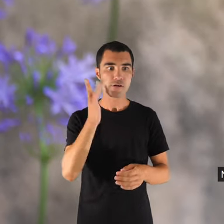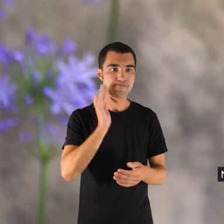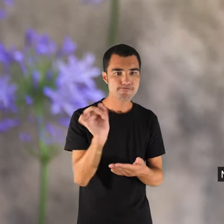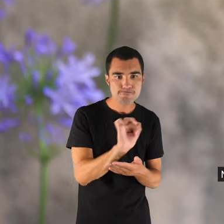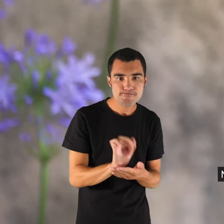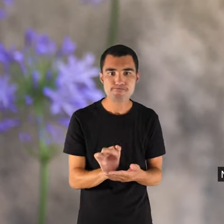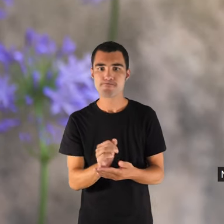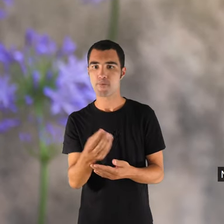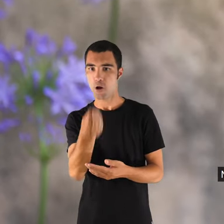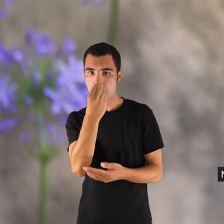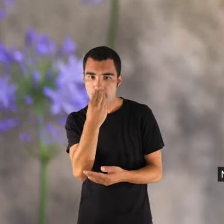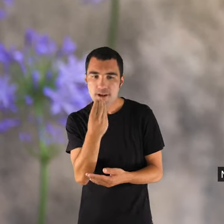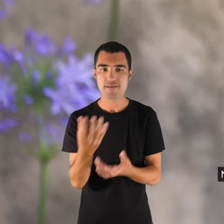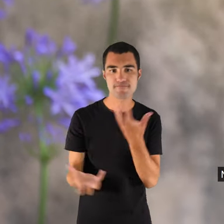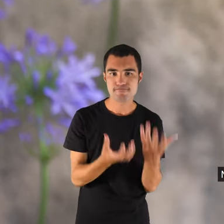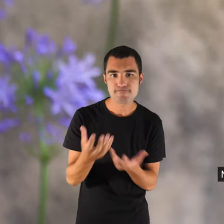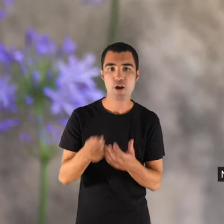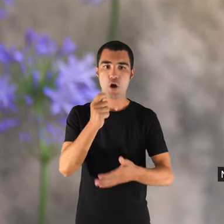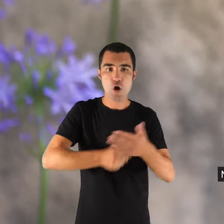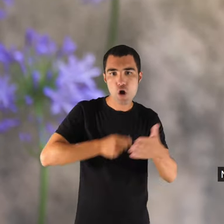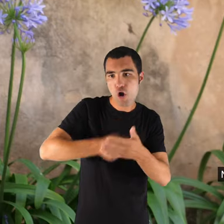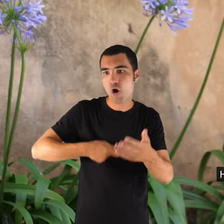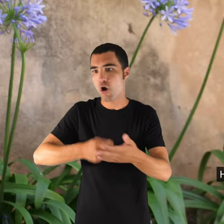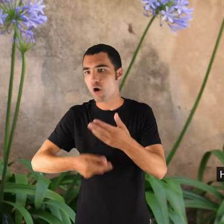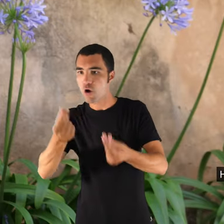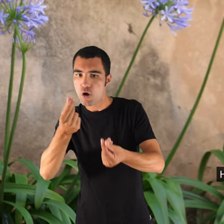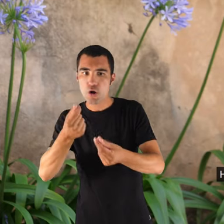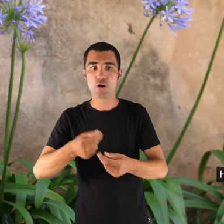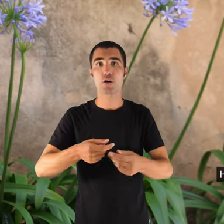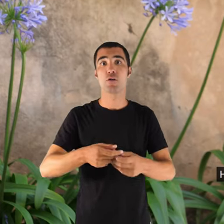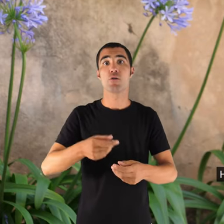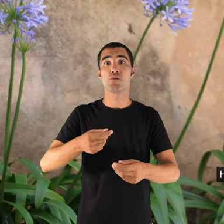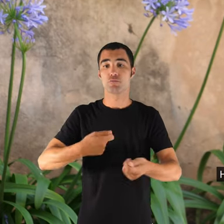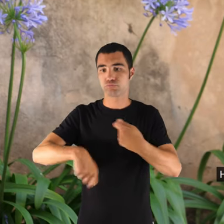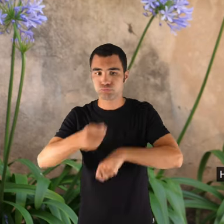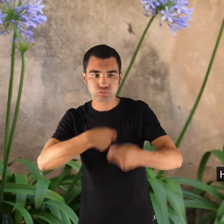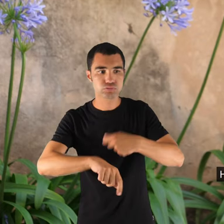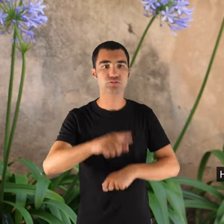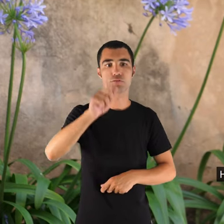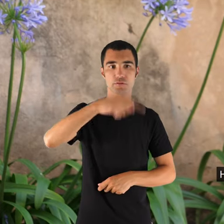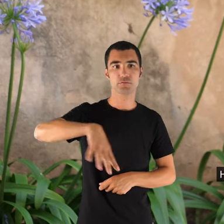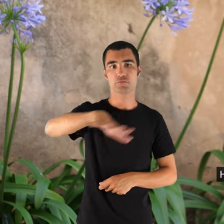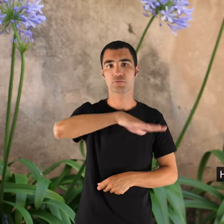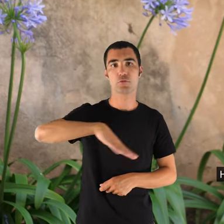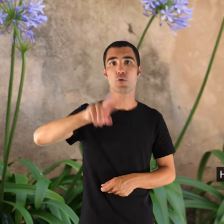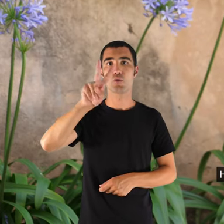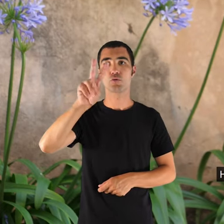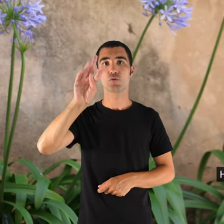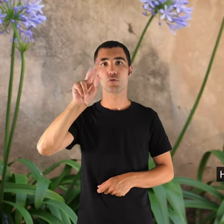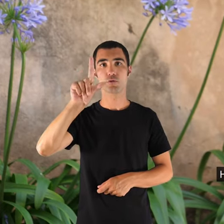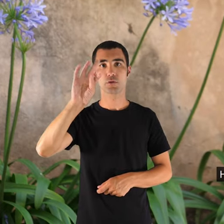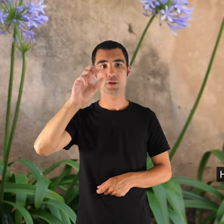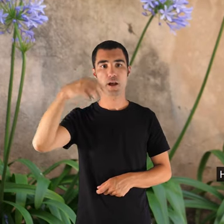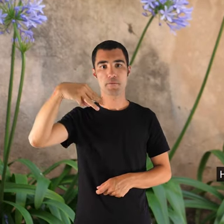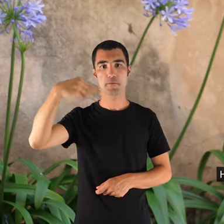net, feien el menjar, anàvem a comprar, tot el que fos. Hi havia submarinos, hi havia el Miranda, que quasi sempre estava aquí,